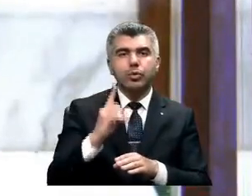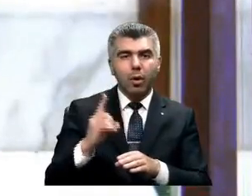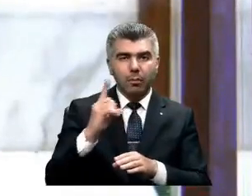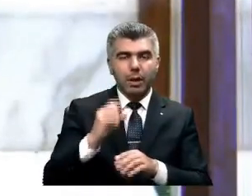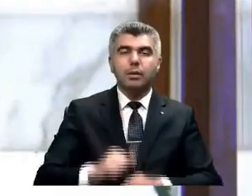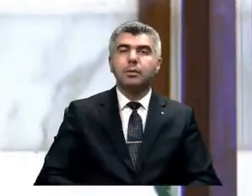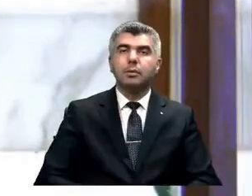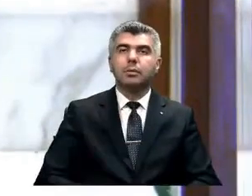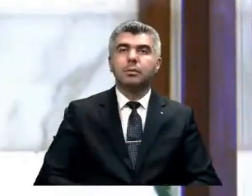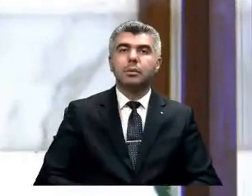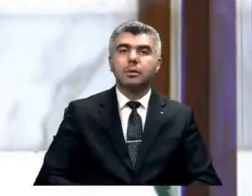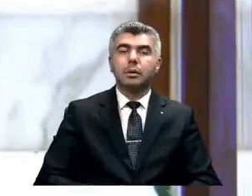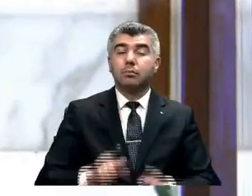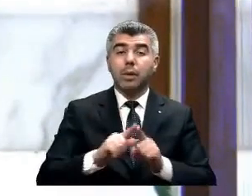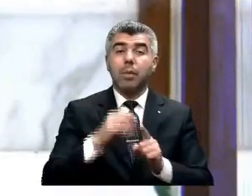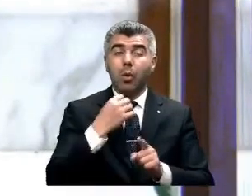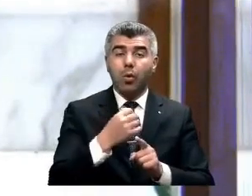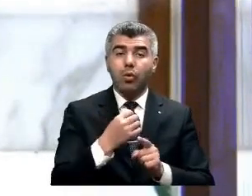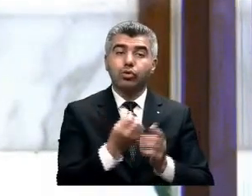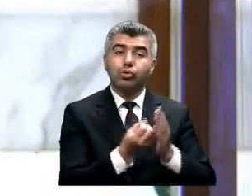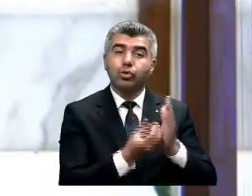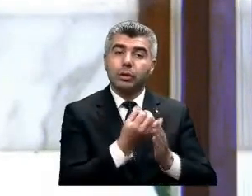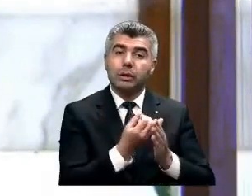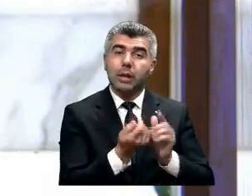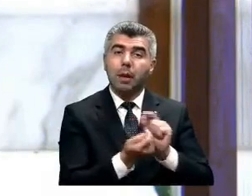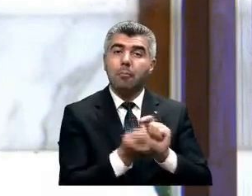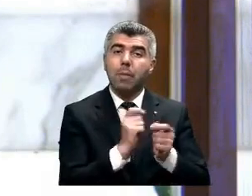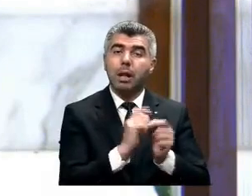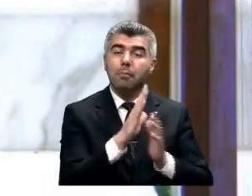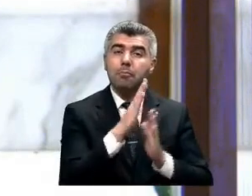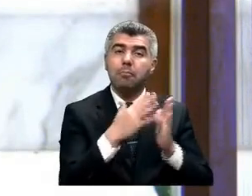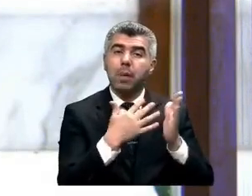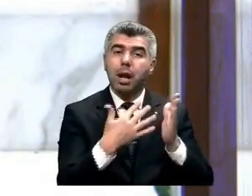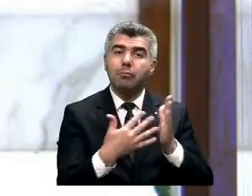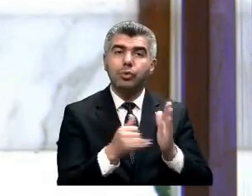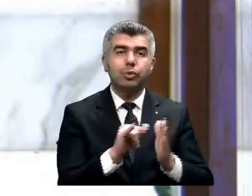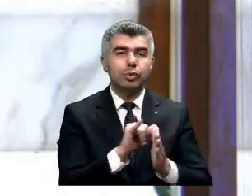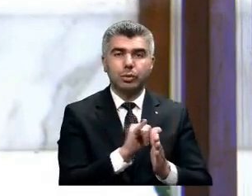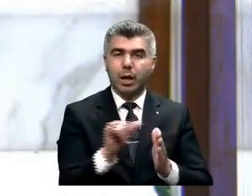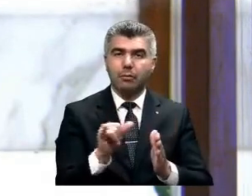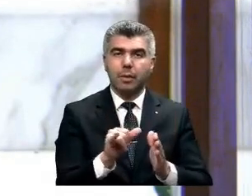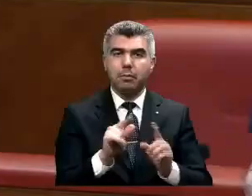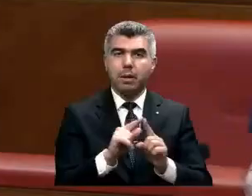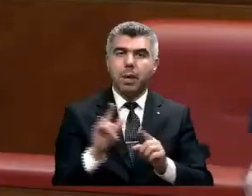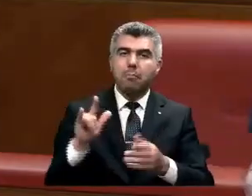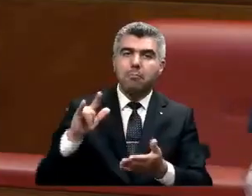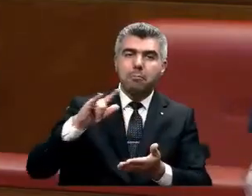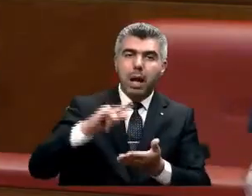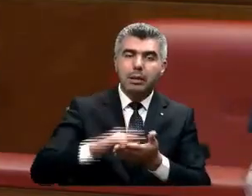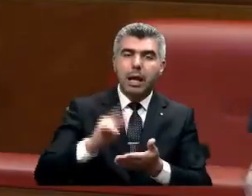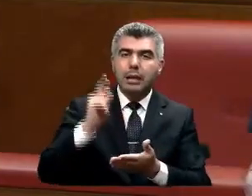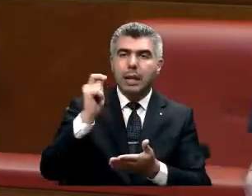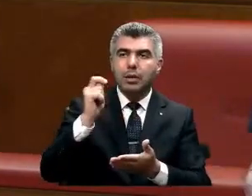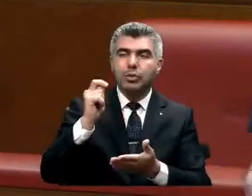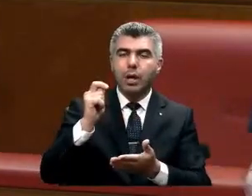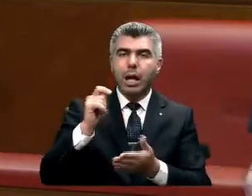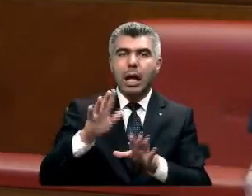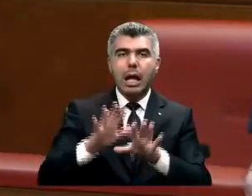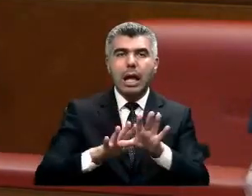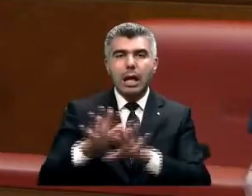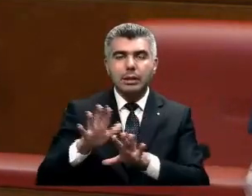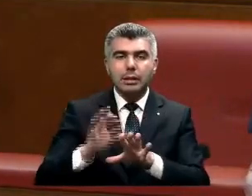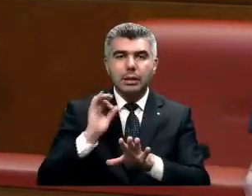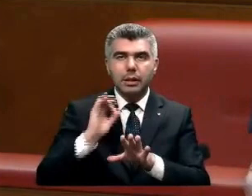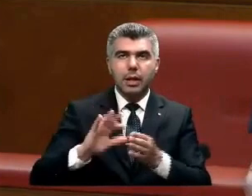المستجدات التي تتكلموا عليها ما غاديش تغير البرامج ديالنا بالنسبه للمطارات ديال طنجه مراكش اكادير اللي غادي